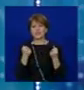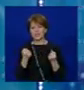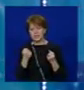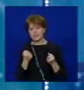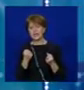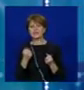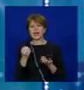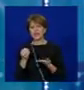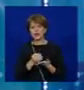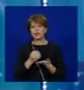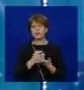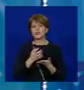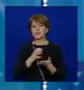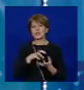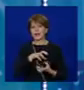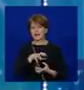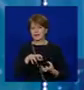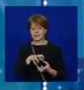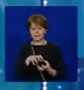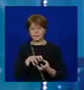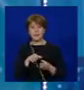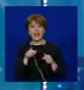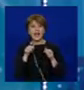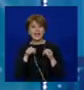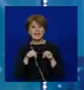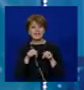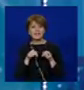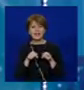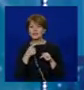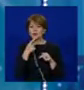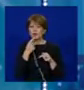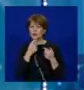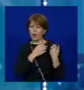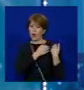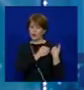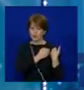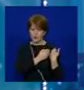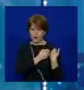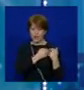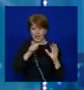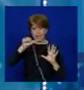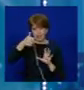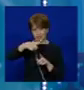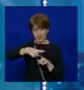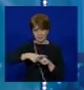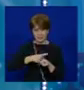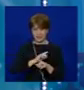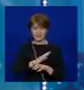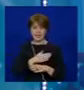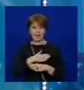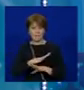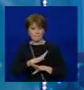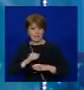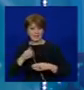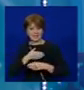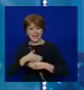кризи. Но вижте, забележете, тези, които носят отговорност, България 6 месеца да е безредовен кабинет. В момента